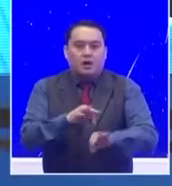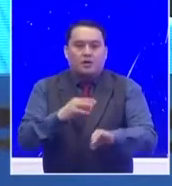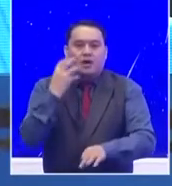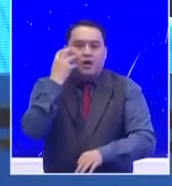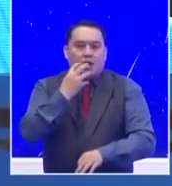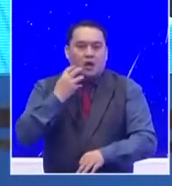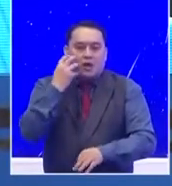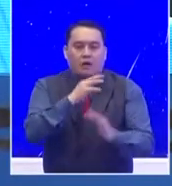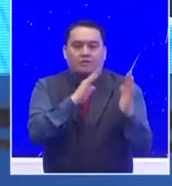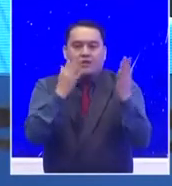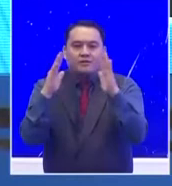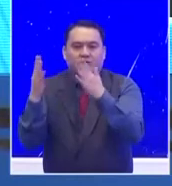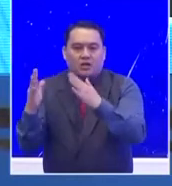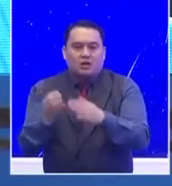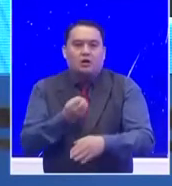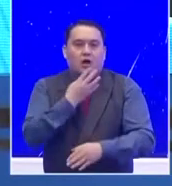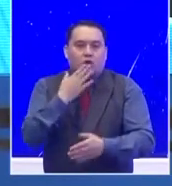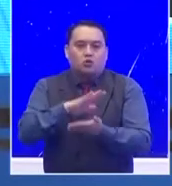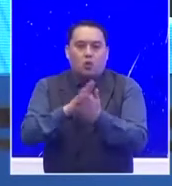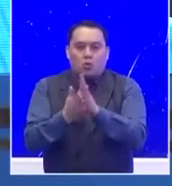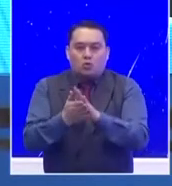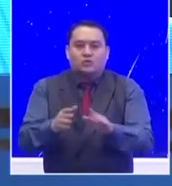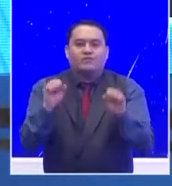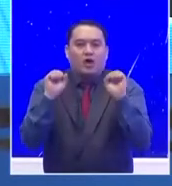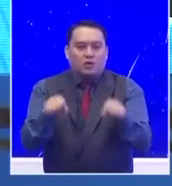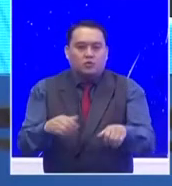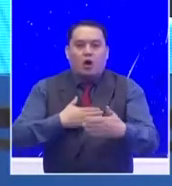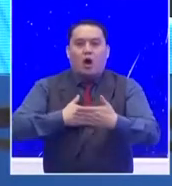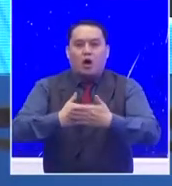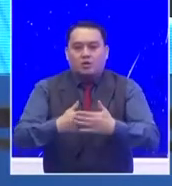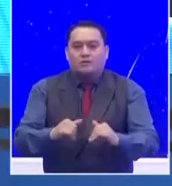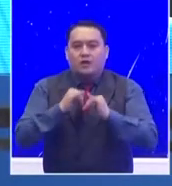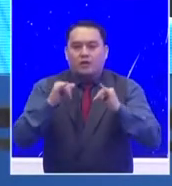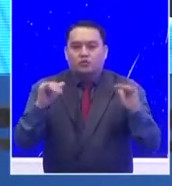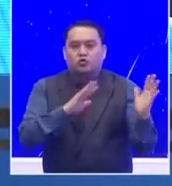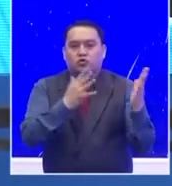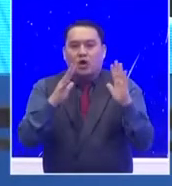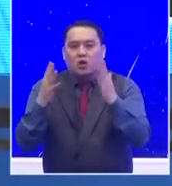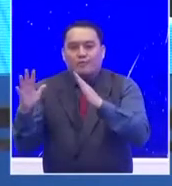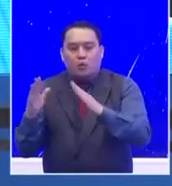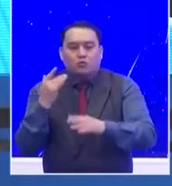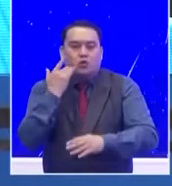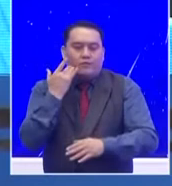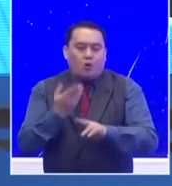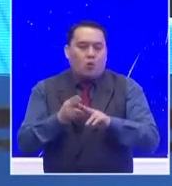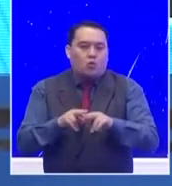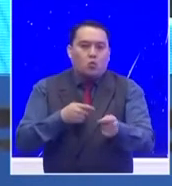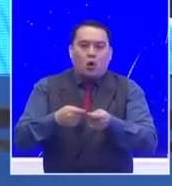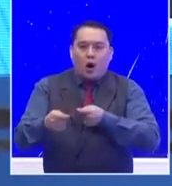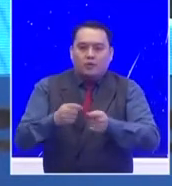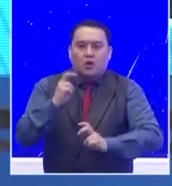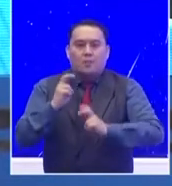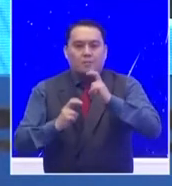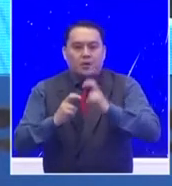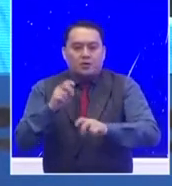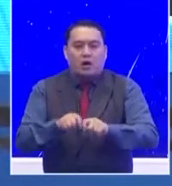ТО «Атек Агро». Хороший климатический пояс дает возможность активно развивать садоводство. В течение ближайших 3 лет руководство предприятия